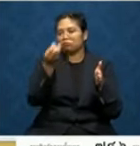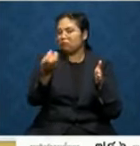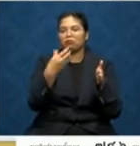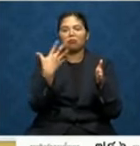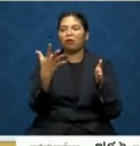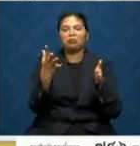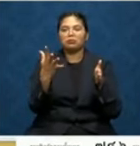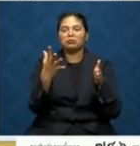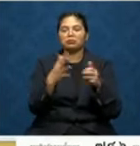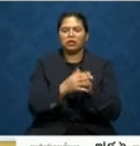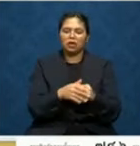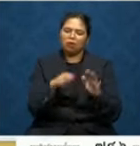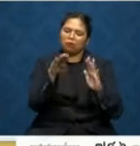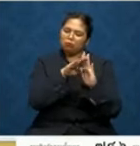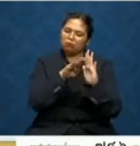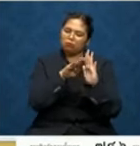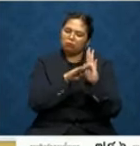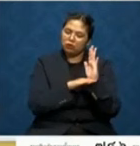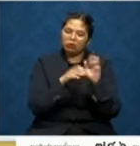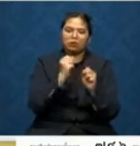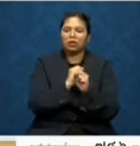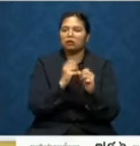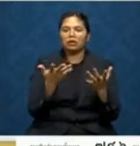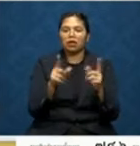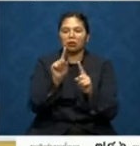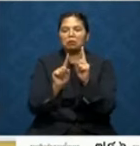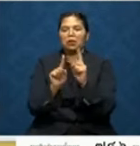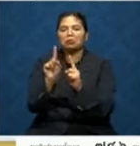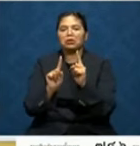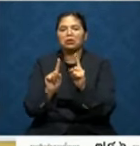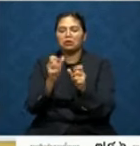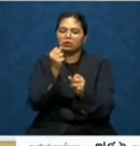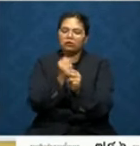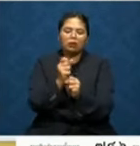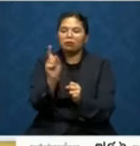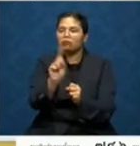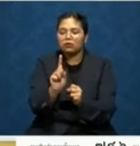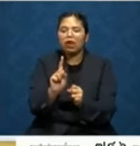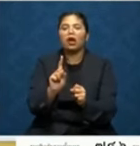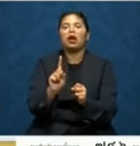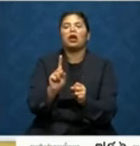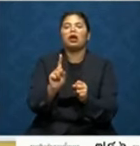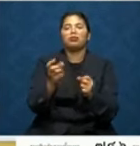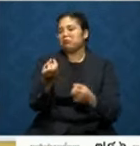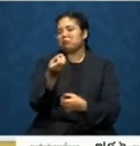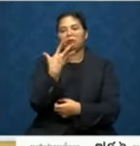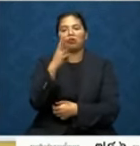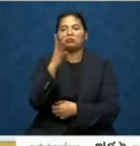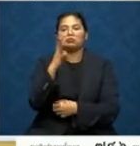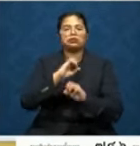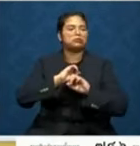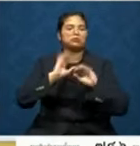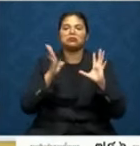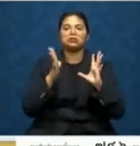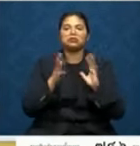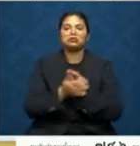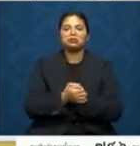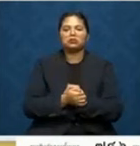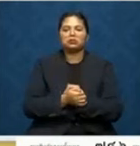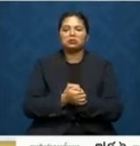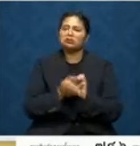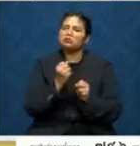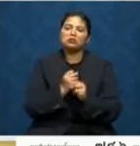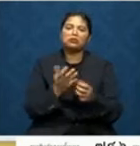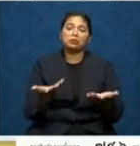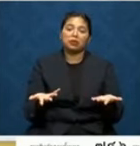Denmarkรไ ไม่มแล้วก็ตวชีวั Deshalb อย่ที่ไ่ ท่เป็ฮ่งในโครงกตๆนะตัชีวัดไม่มี จะเดิมเนื่นกอยาง